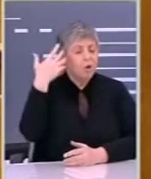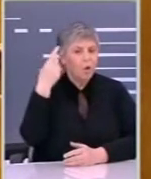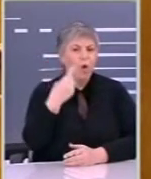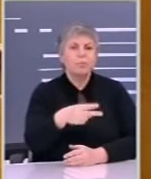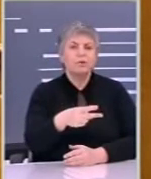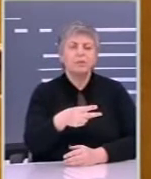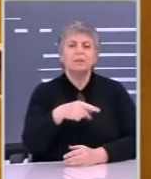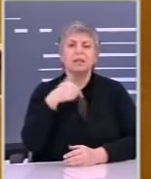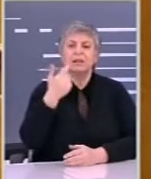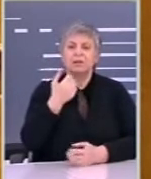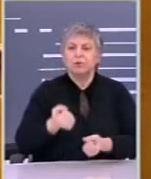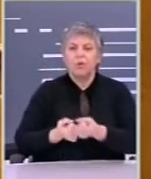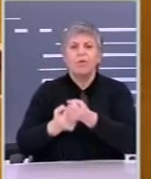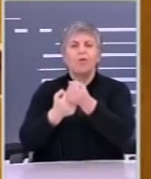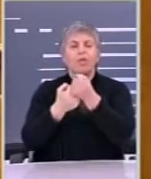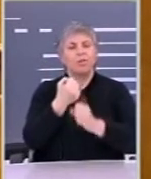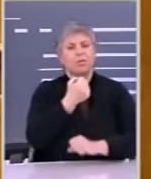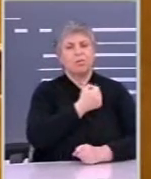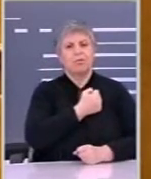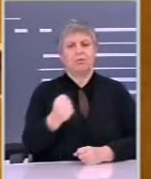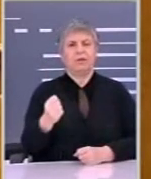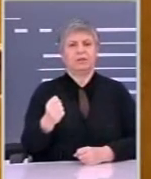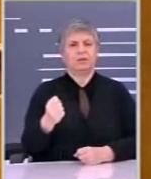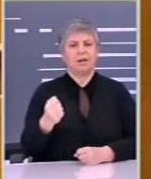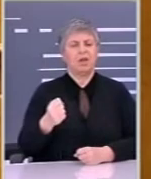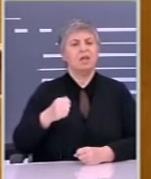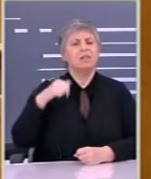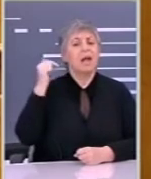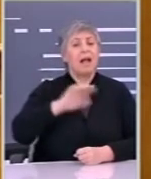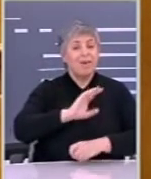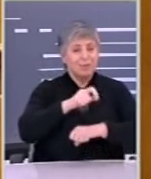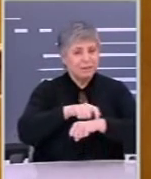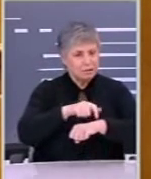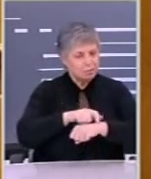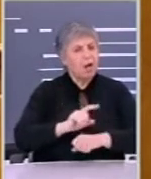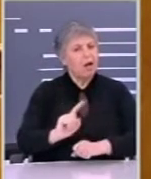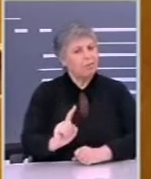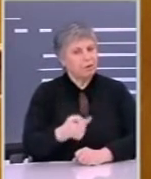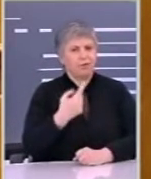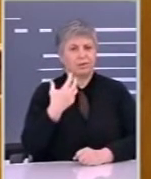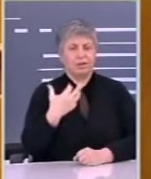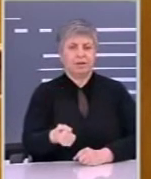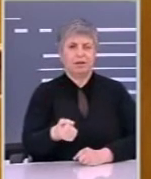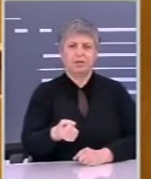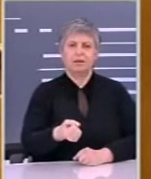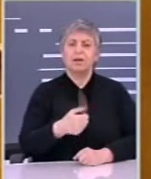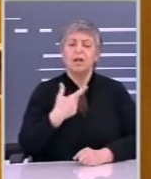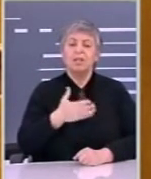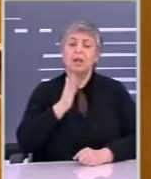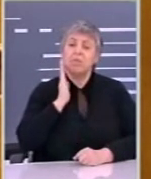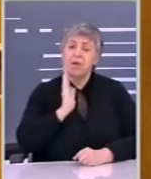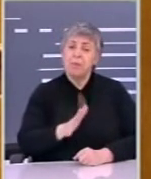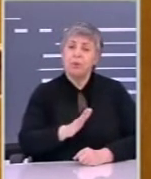οποίες ενισχύουν οι φυγόκεντρες δυνάμεις, και τώρα που σας δίνεται μια ευκαιρία να ακολουθήσετε μια στάση που